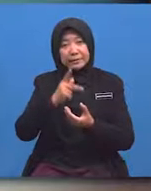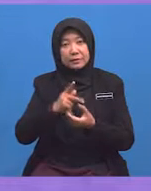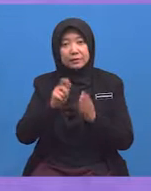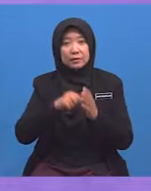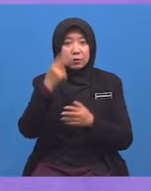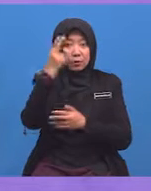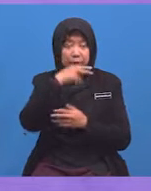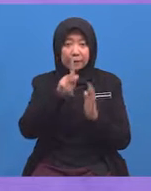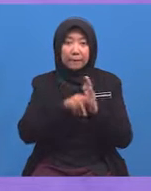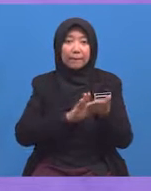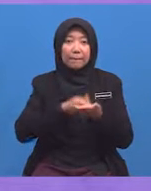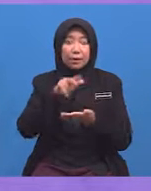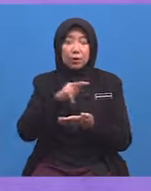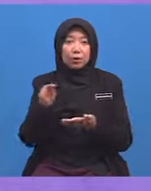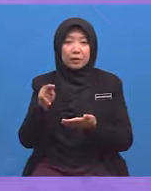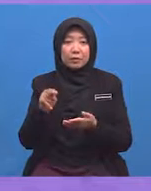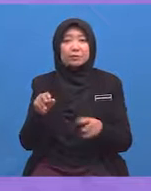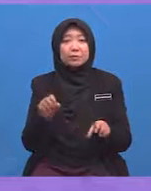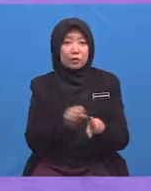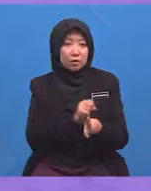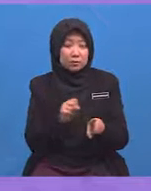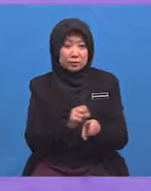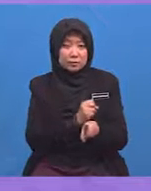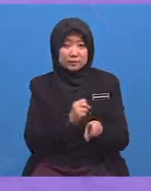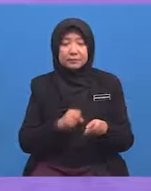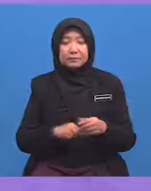terhadap pembangunan sosial.